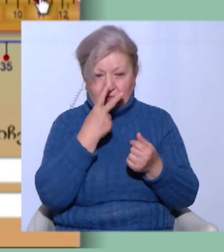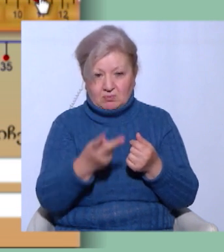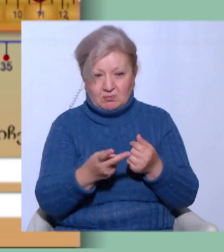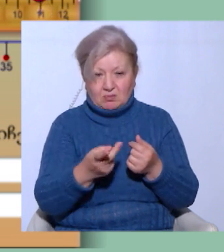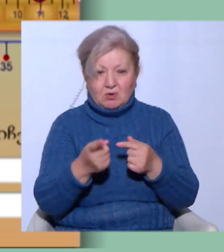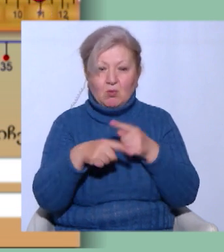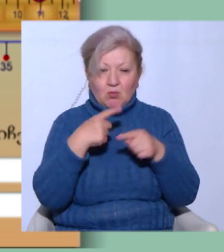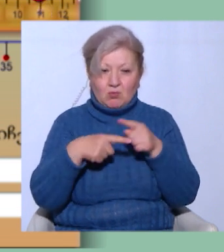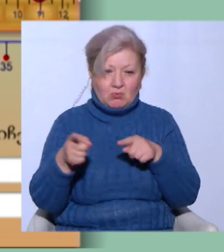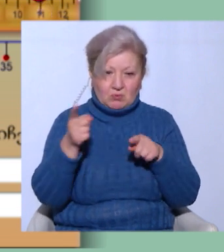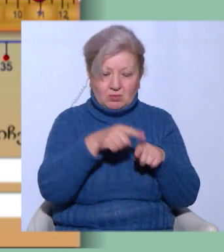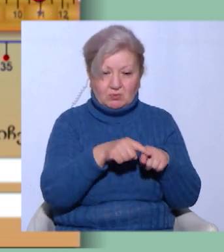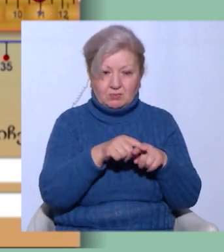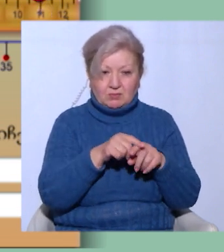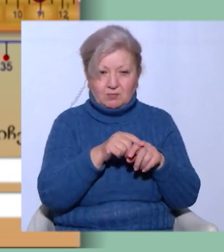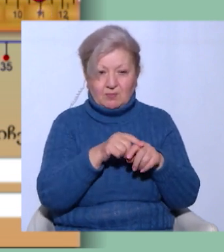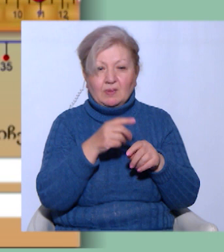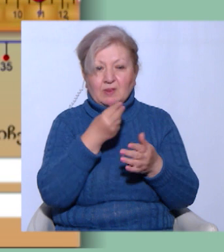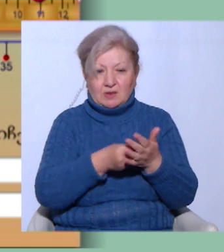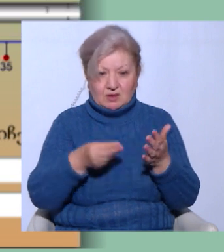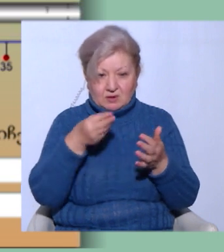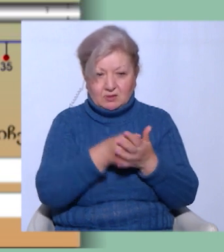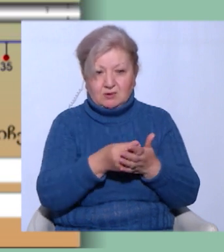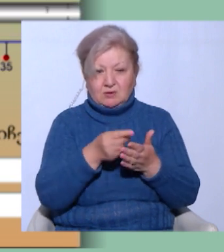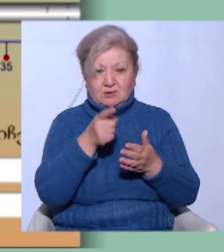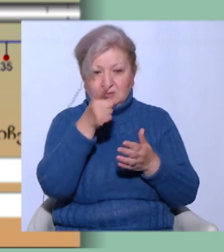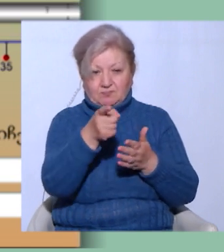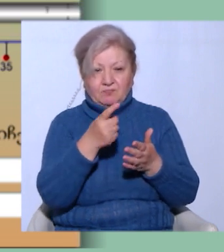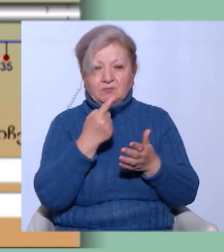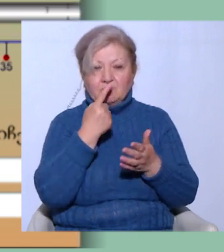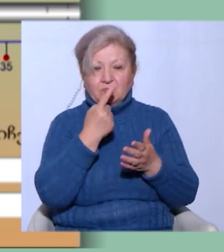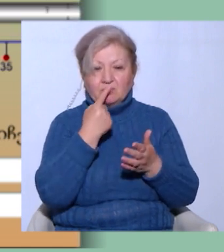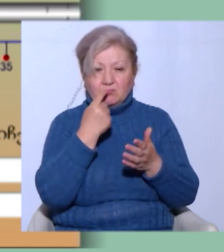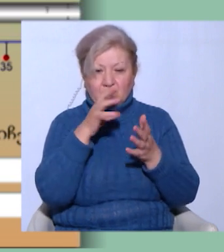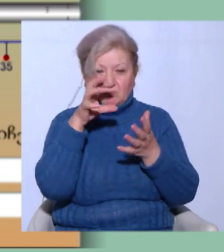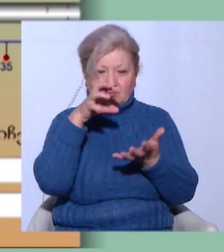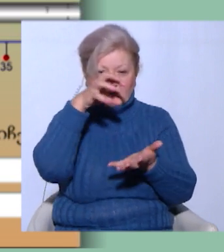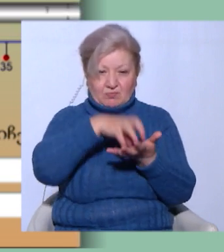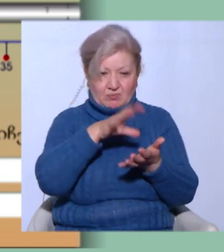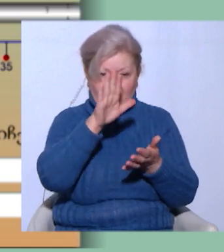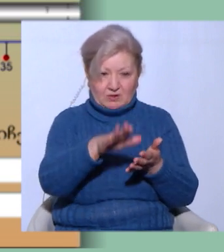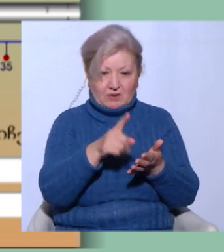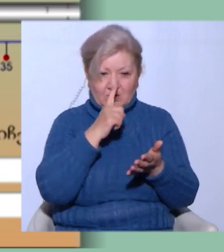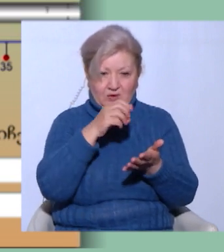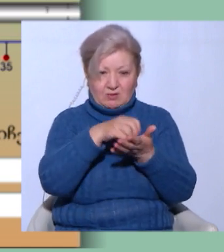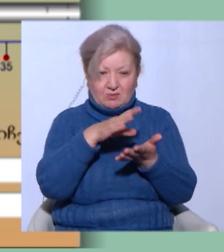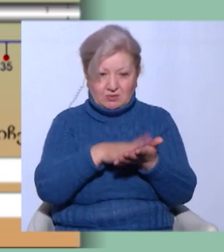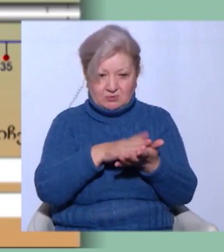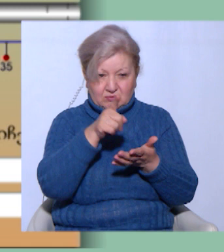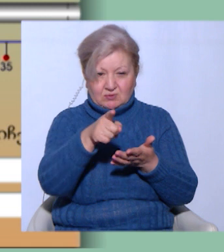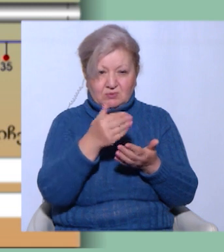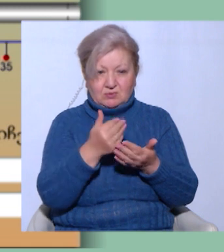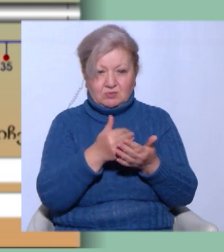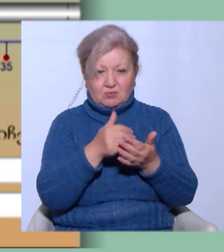კიდევ ერთი მაგალითი მოვიყვანოთ, დავბრუნდეთ უკან. ისევ დავაყენოთ ამავე წერტილში სხეული,